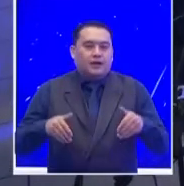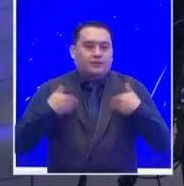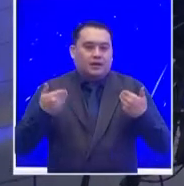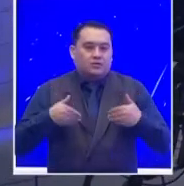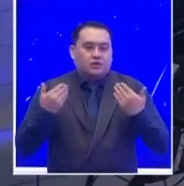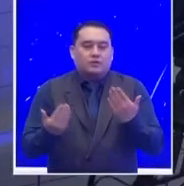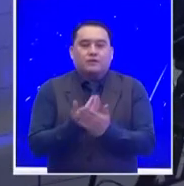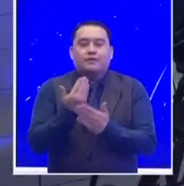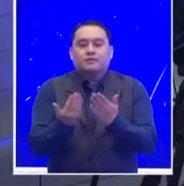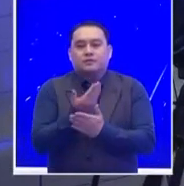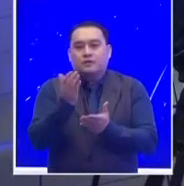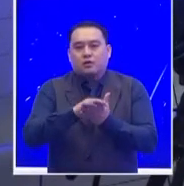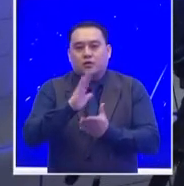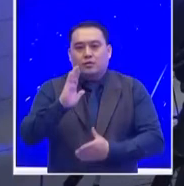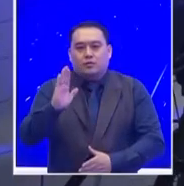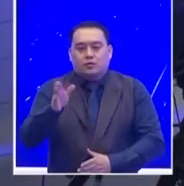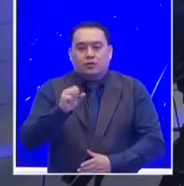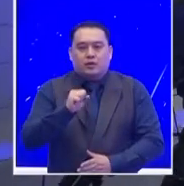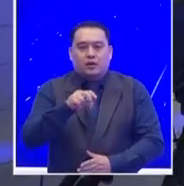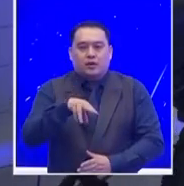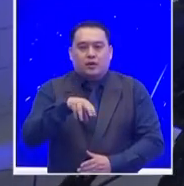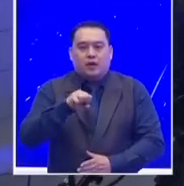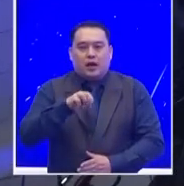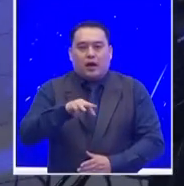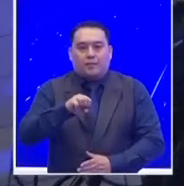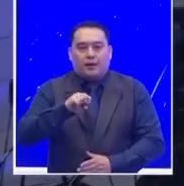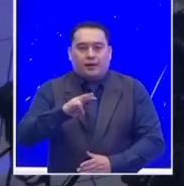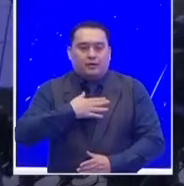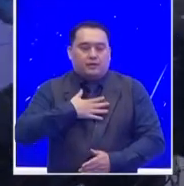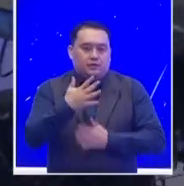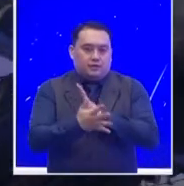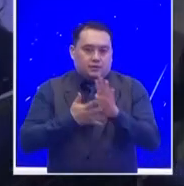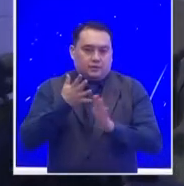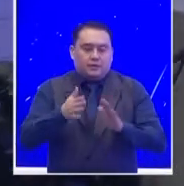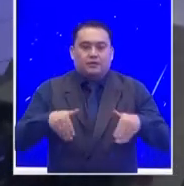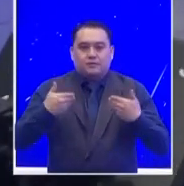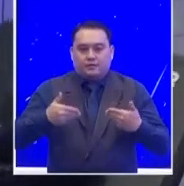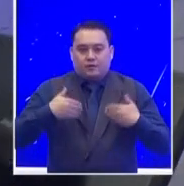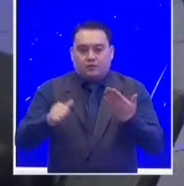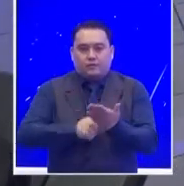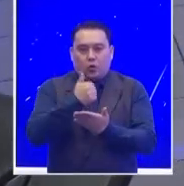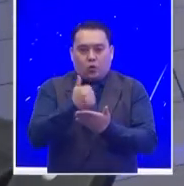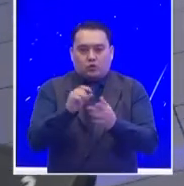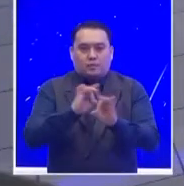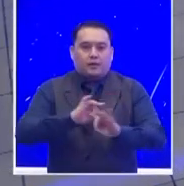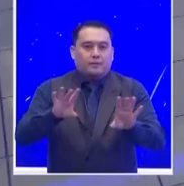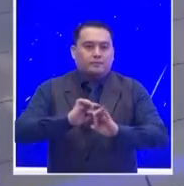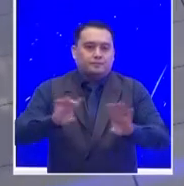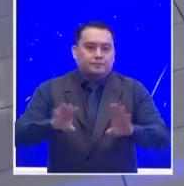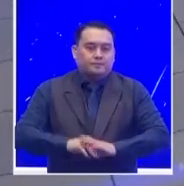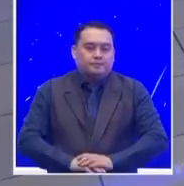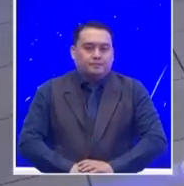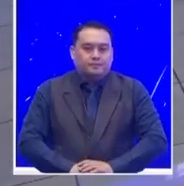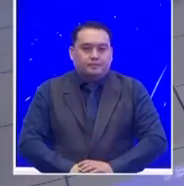Здравствуйте! Время новостей на телеканале ЖТСУ. В студии Ляман Раймбеков, и сурдоперевод обеспечивает Марат Жумабеков. И в начале выпуска коротко о самом